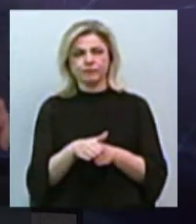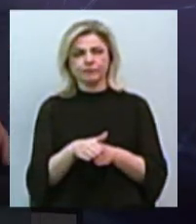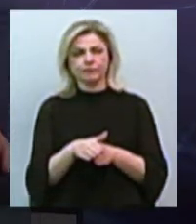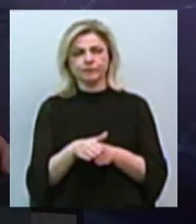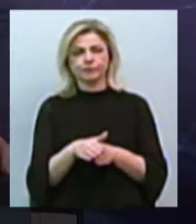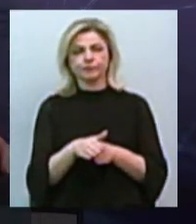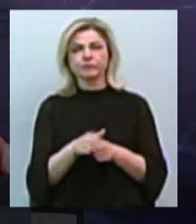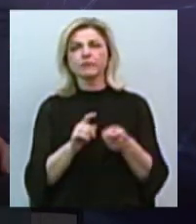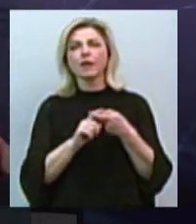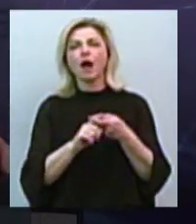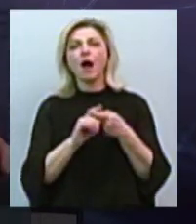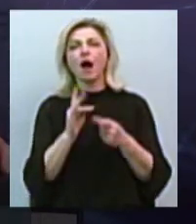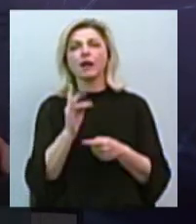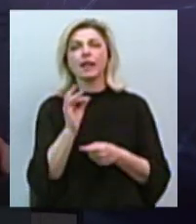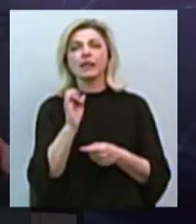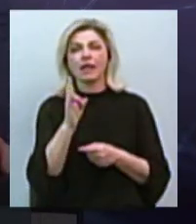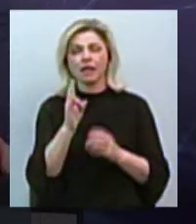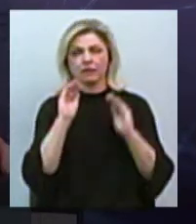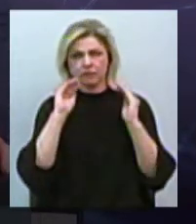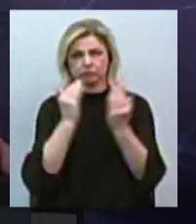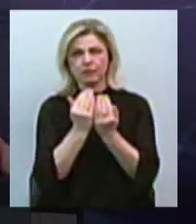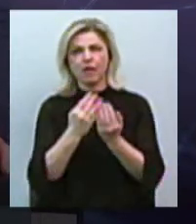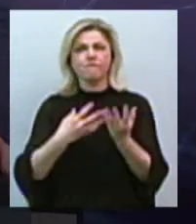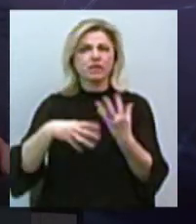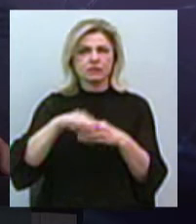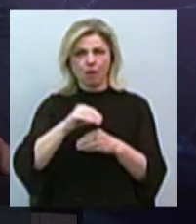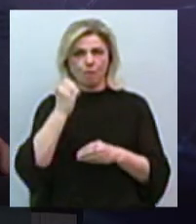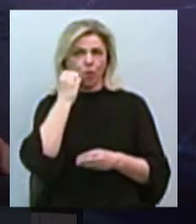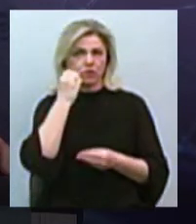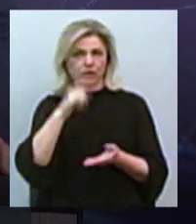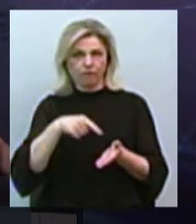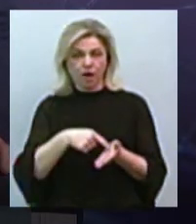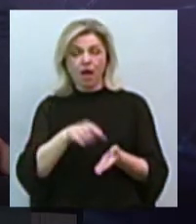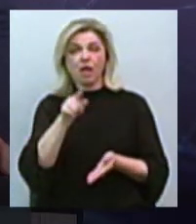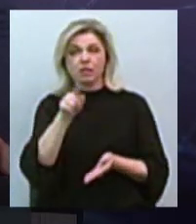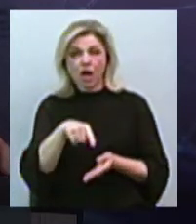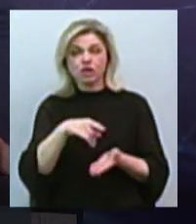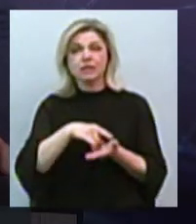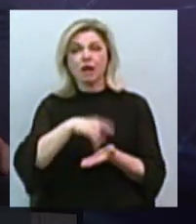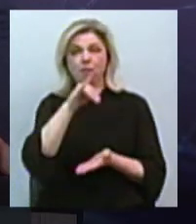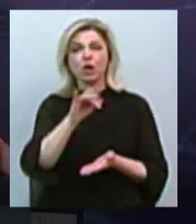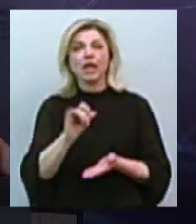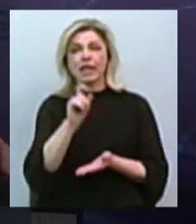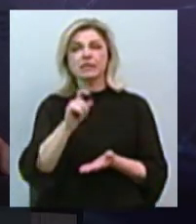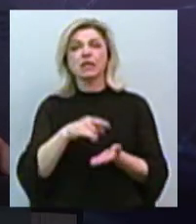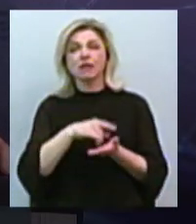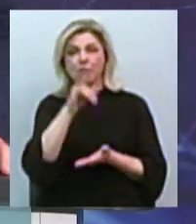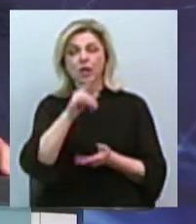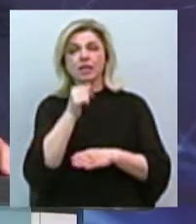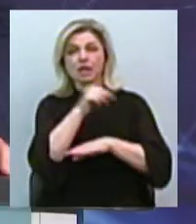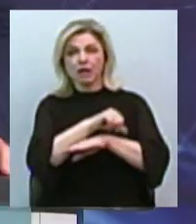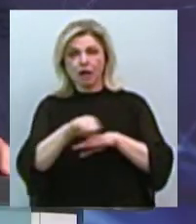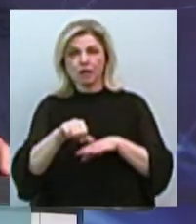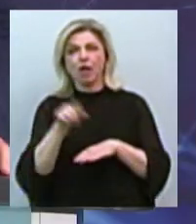полного карантина на всю Москву. Более того, даже самолеты, которые из Внуково вылетали за границу, они